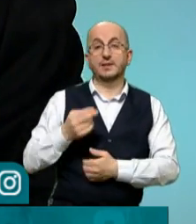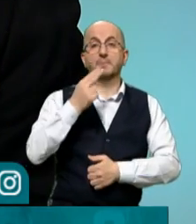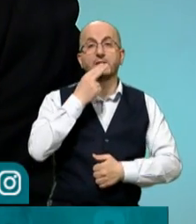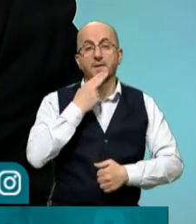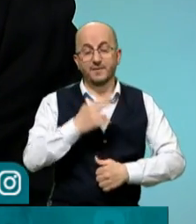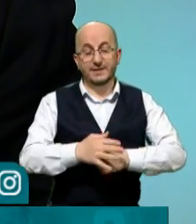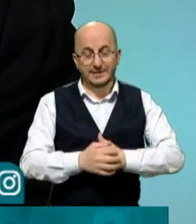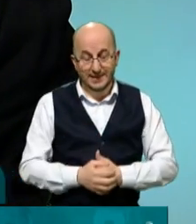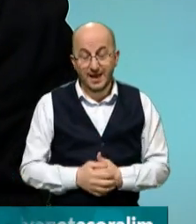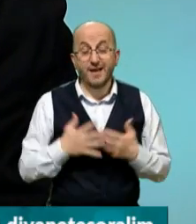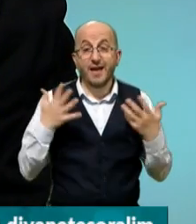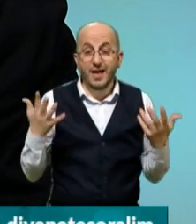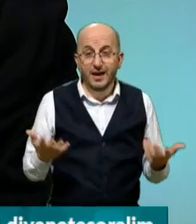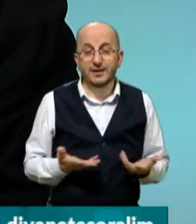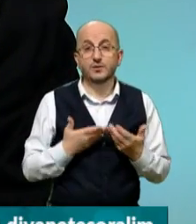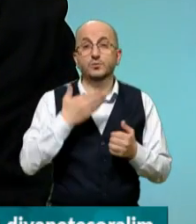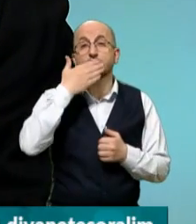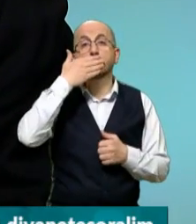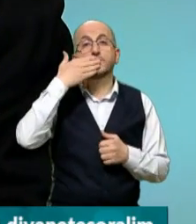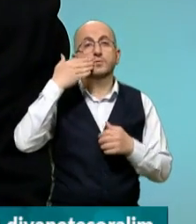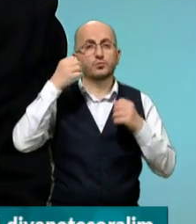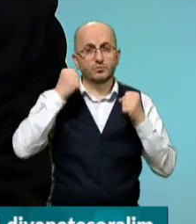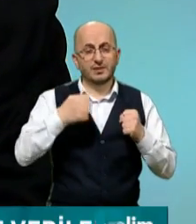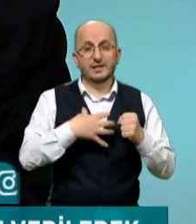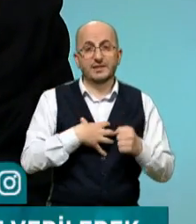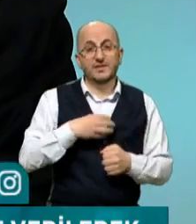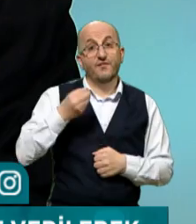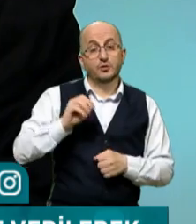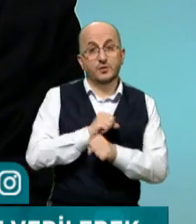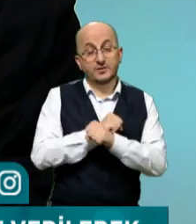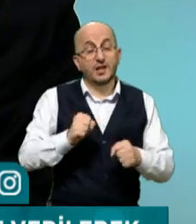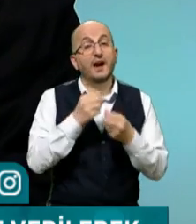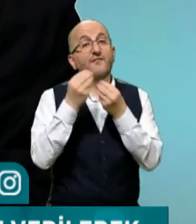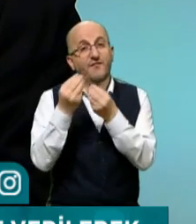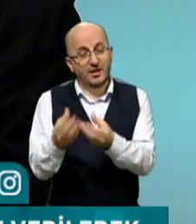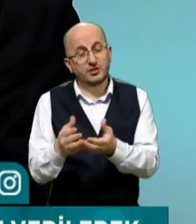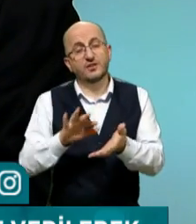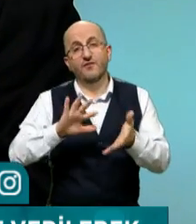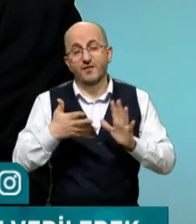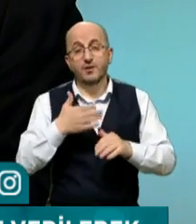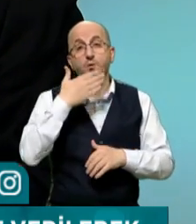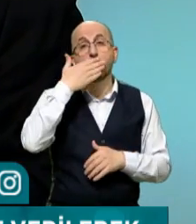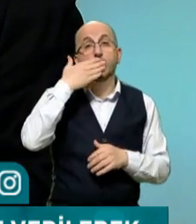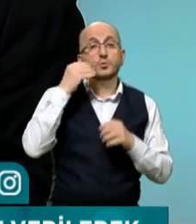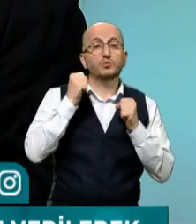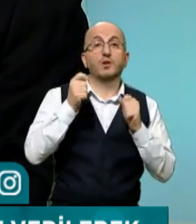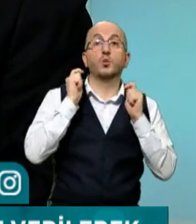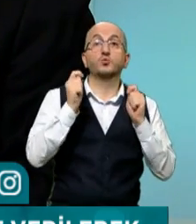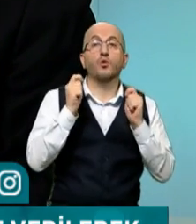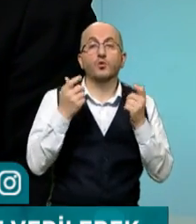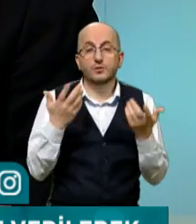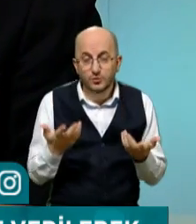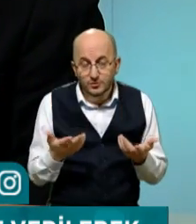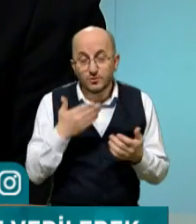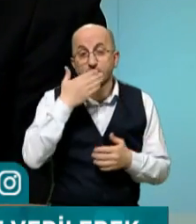hanımefendi eğer oruç tutmak kendisine ve çocuğuna zarar verecekse veya oruç tutmakta zorlanıyorsa